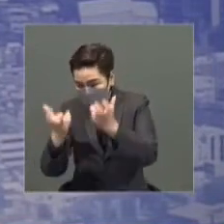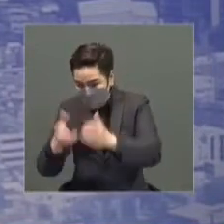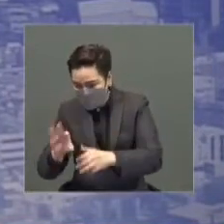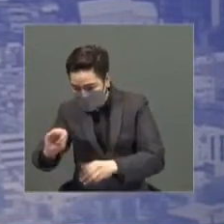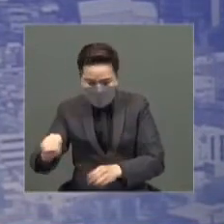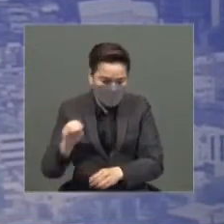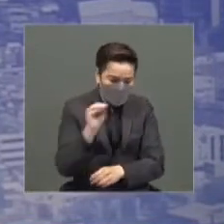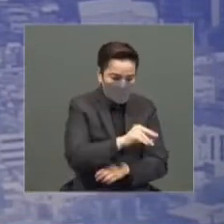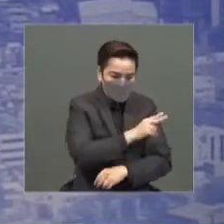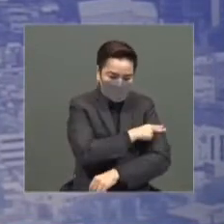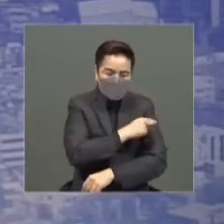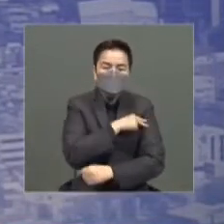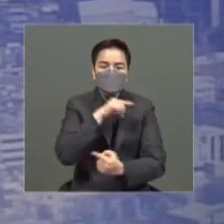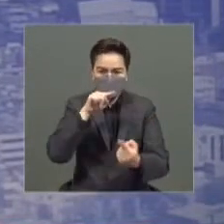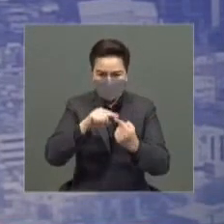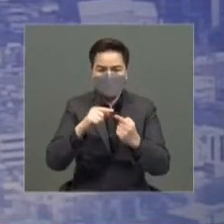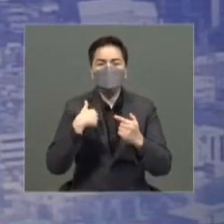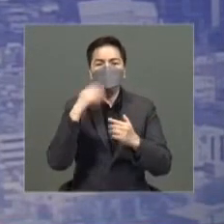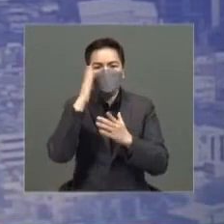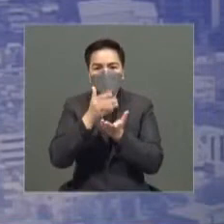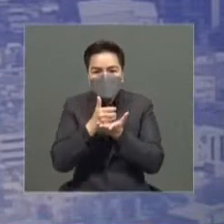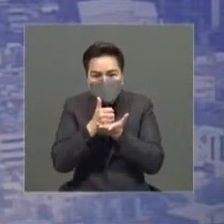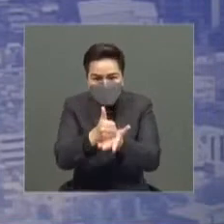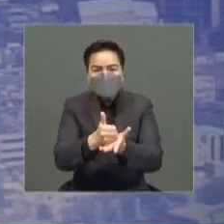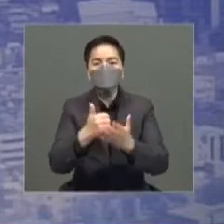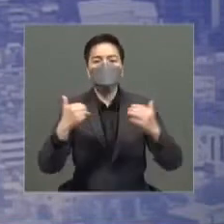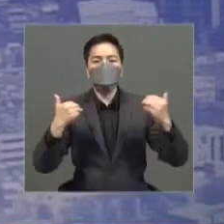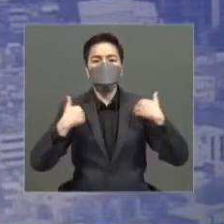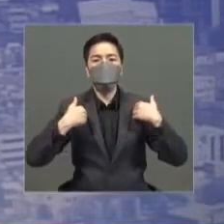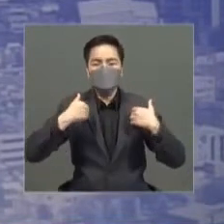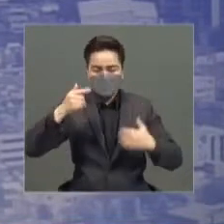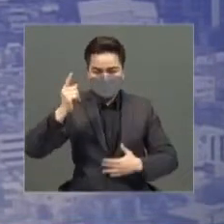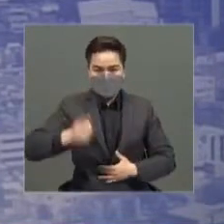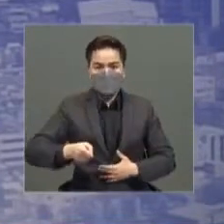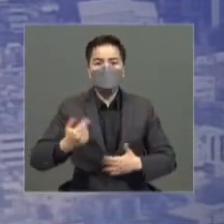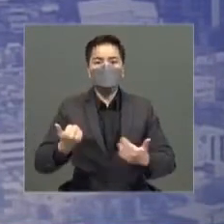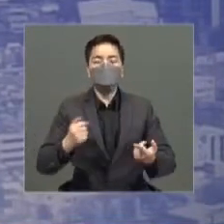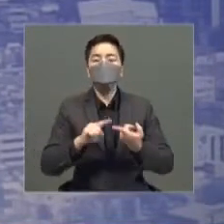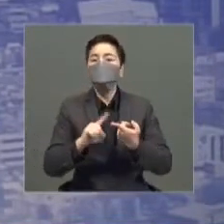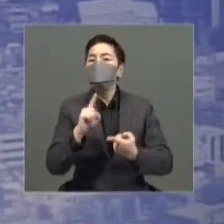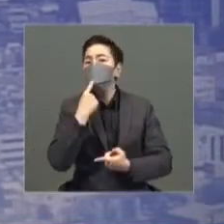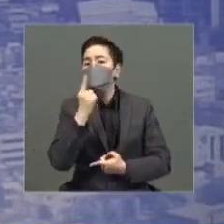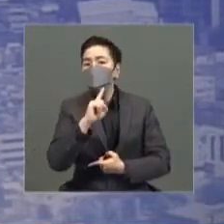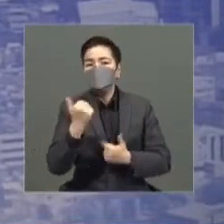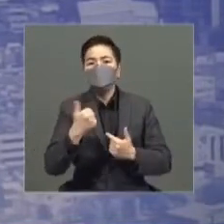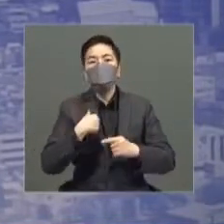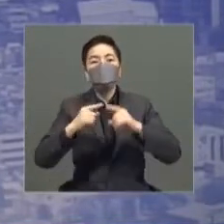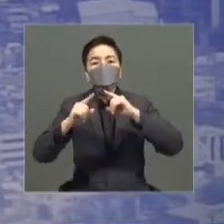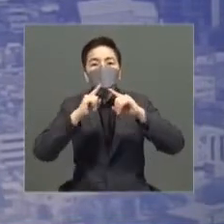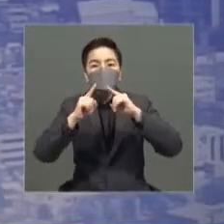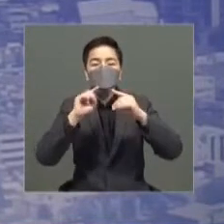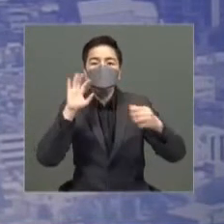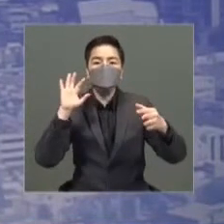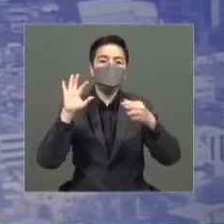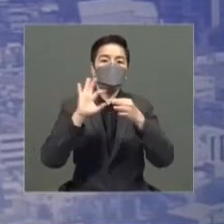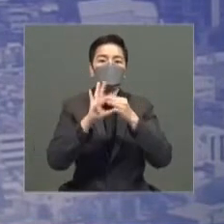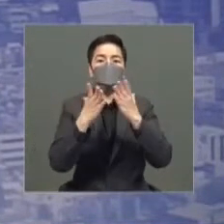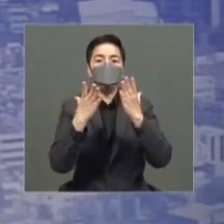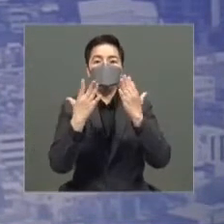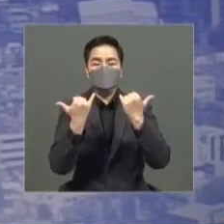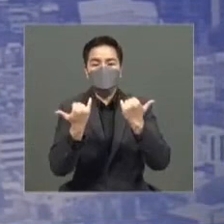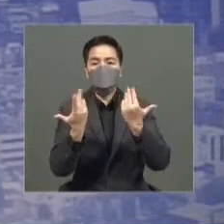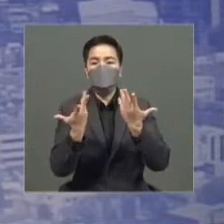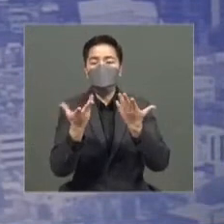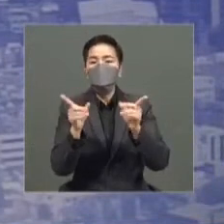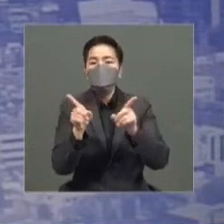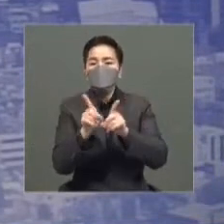ขอให้เข้าสู่ระบบเพื่อได้รับการช่วยเหลือนะคะอีกส่วนหนึ่งนะคะก็คือจะมีการพูดคุยในเรื่องของการขย